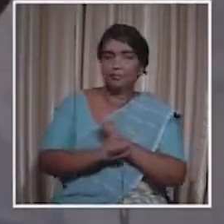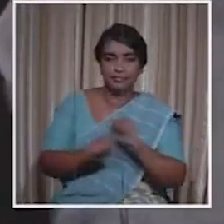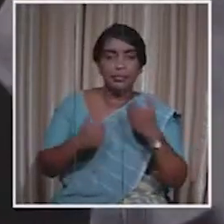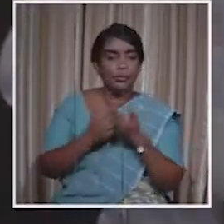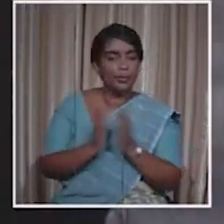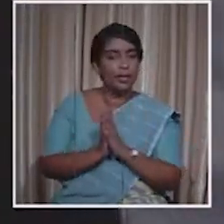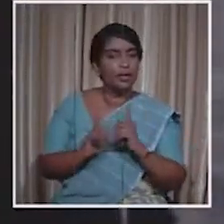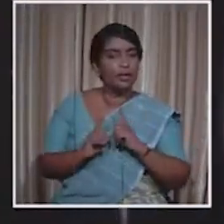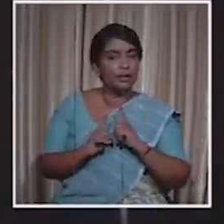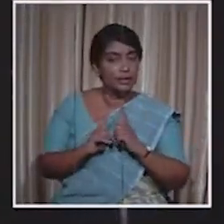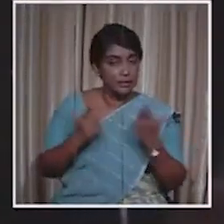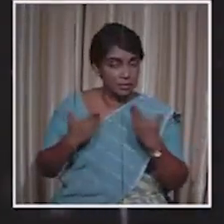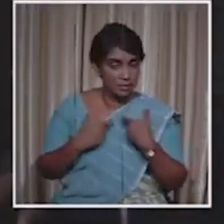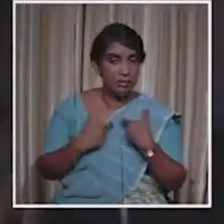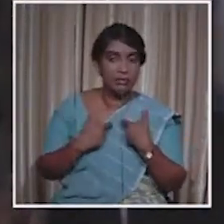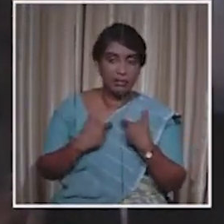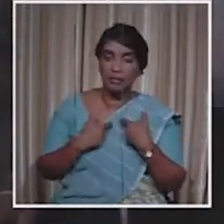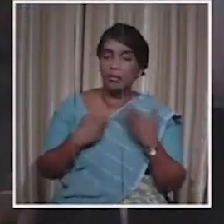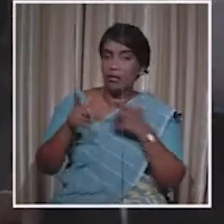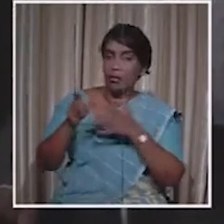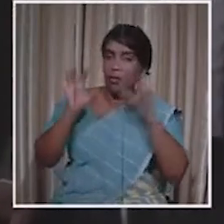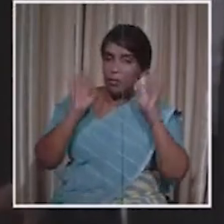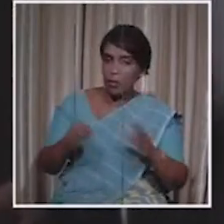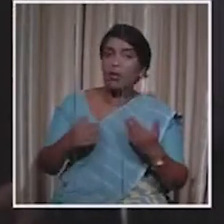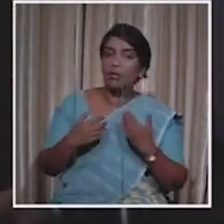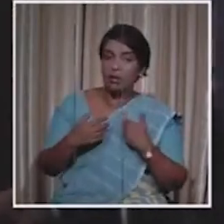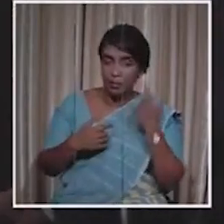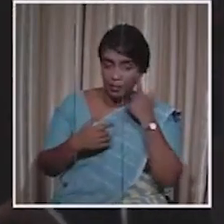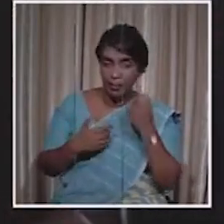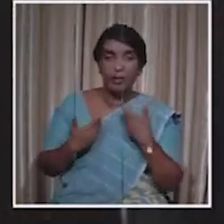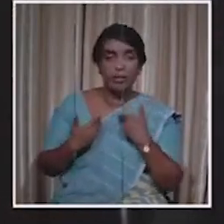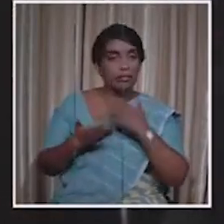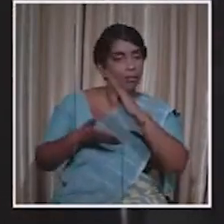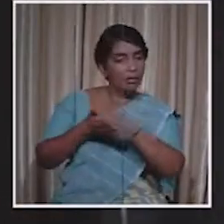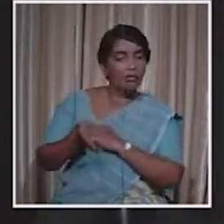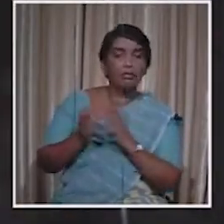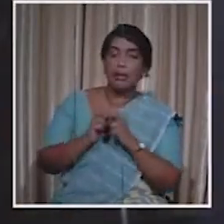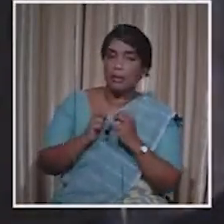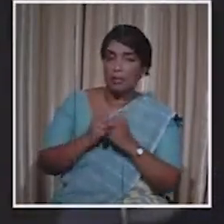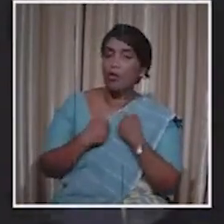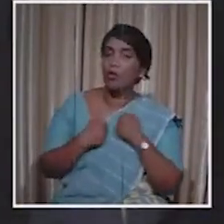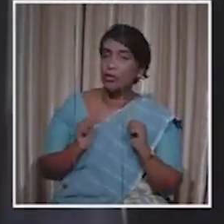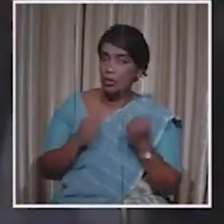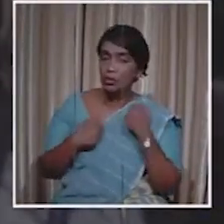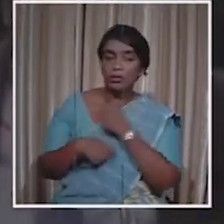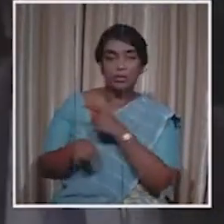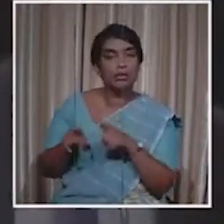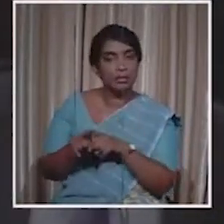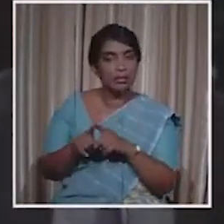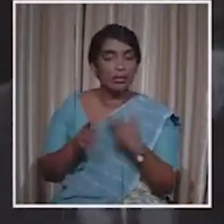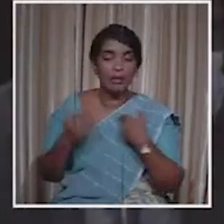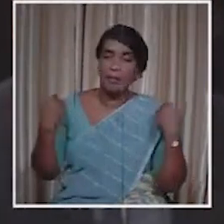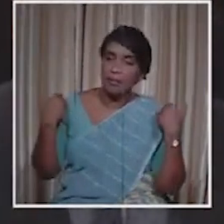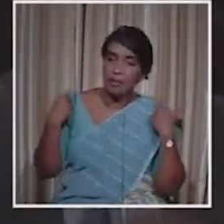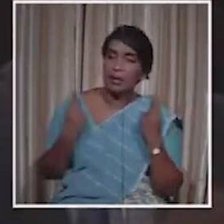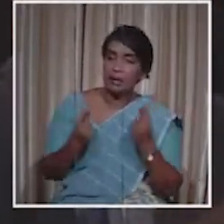தாங்கள் நிராயுதபாணிகளாக நிற்கிறார்கள் என்ற செய்தியையும் அவர் உணர்ந்து எங்களுக்கான தீர்வுக்கான முயற்சியிலும் அவருடைய பங்கு மிகவும் இதைவிட வேகமாக இருக்க வேண்டும்